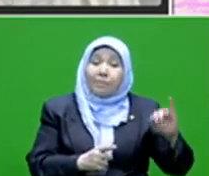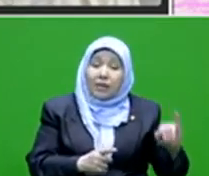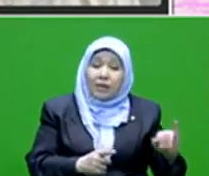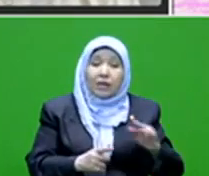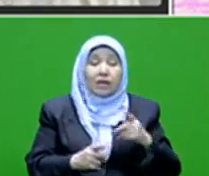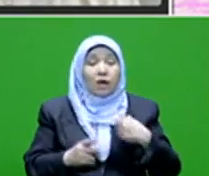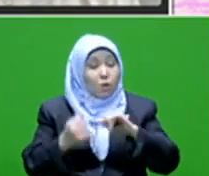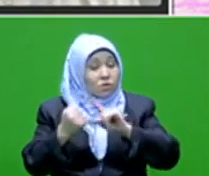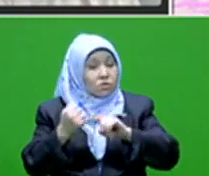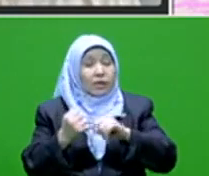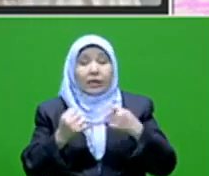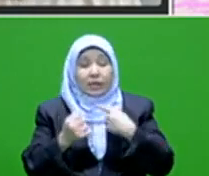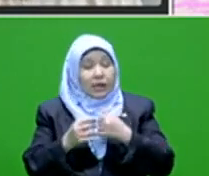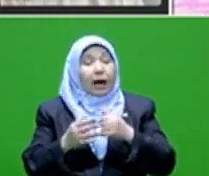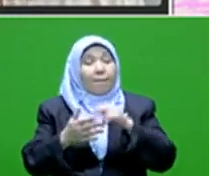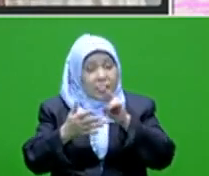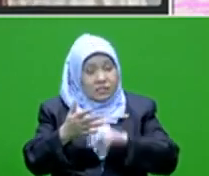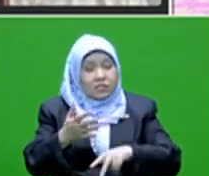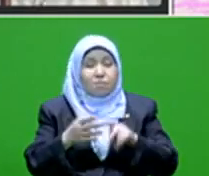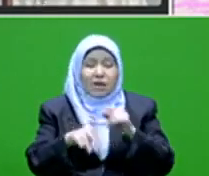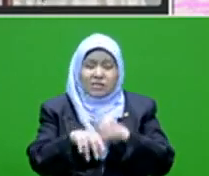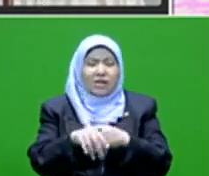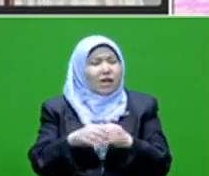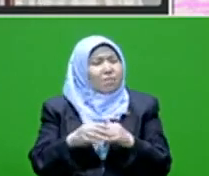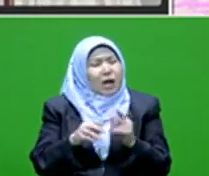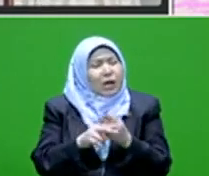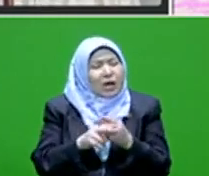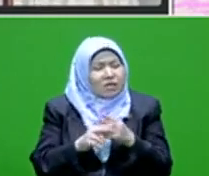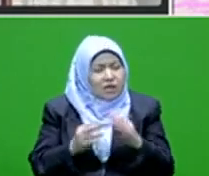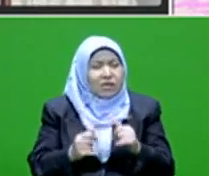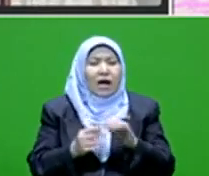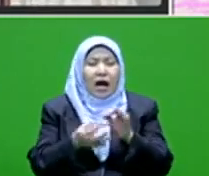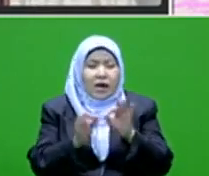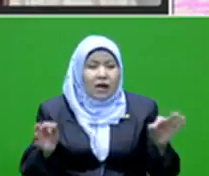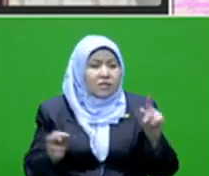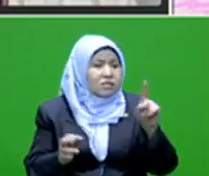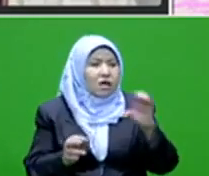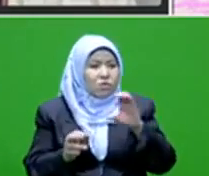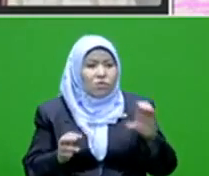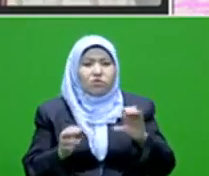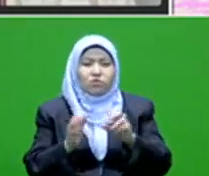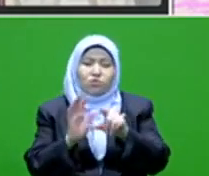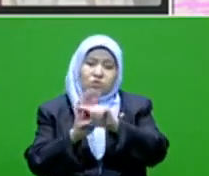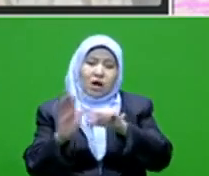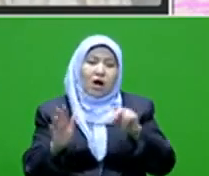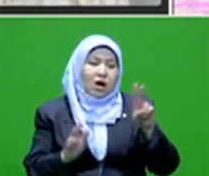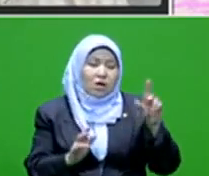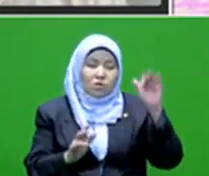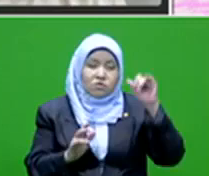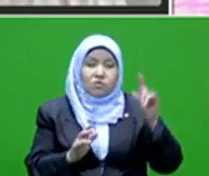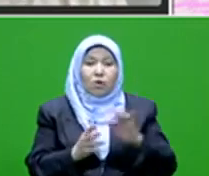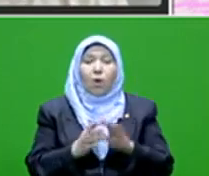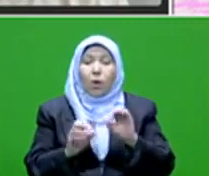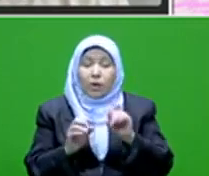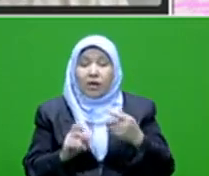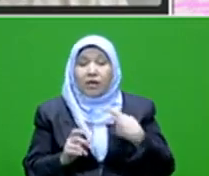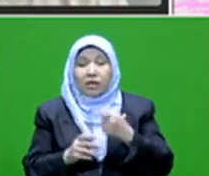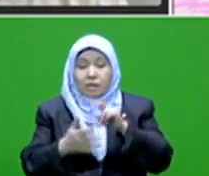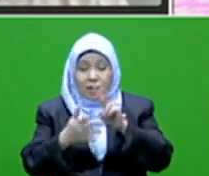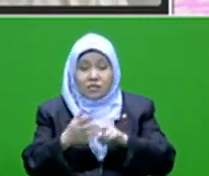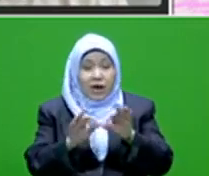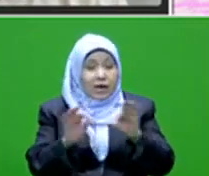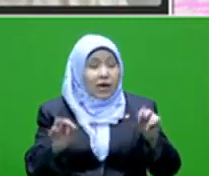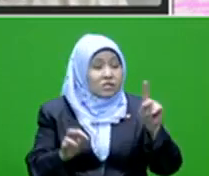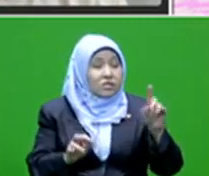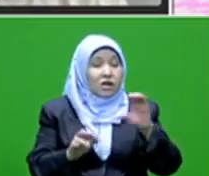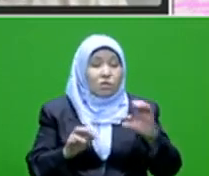kita yang terhad, tapi kita nak dengar daripada Ustaz Tirmizi ayat 100 surah Yusuf. Silakan. Baik, kita baca ayat ke 100